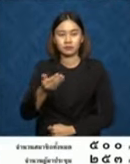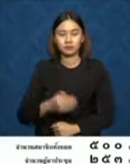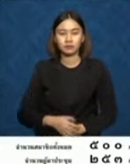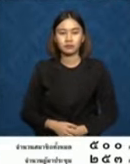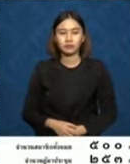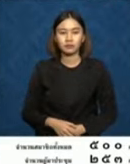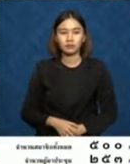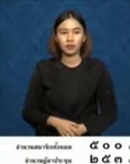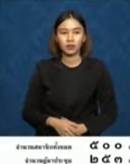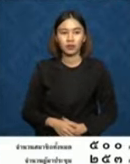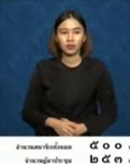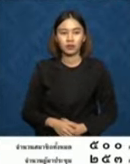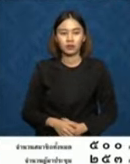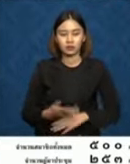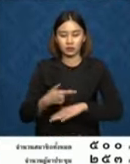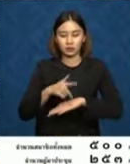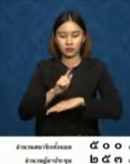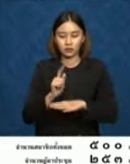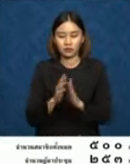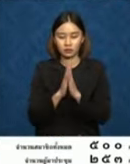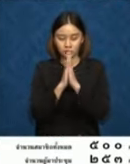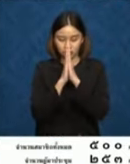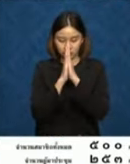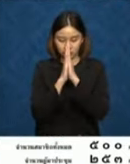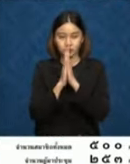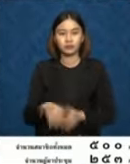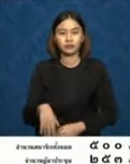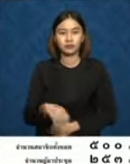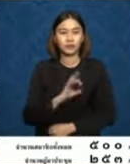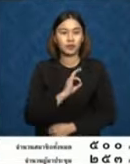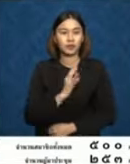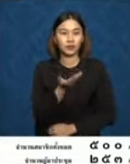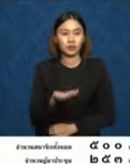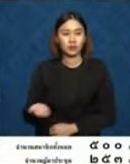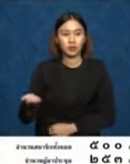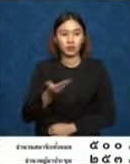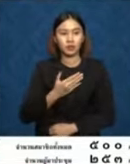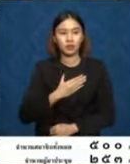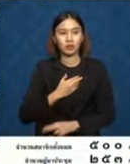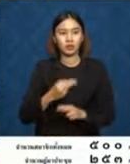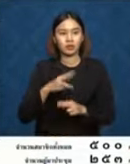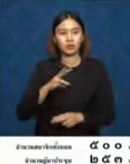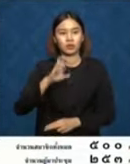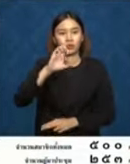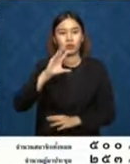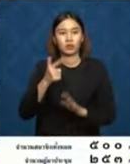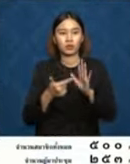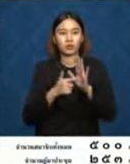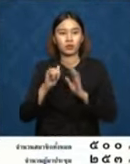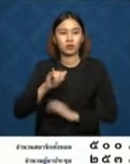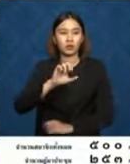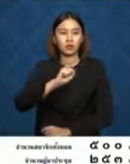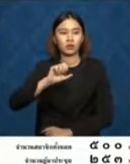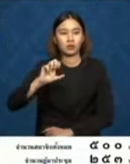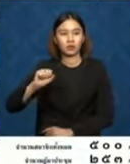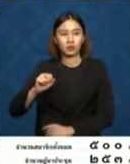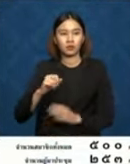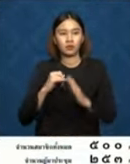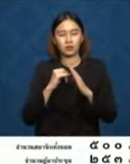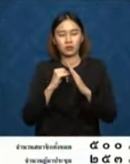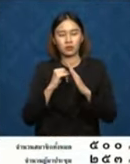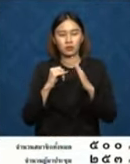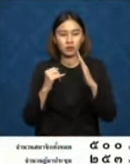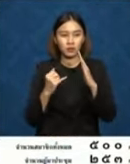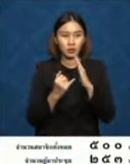สดิ์ครับ กราบเรียนท่านประธานท่านสมาชิกผู้ทรงเกียรติทุกท่านครับกับผมวิชัยสุดสวัสดิ์สมาชิกสภาผู้แทนราษฎ